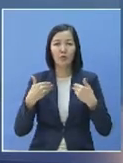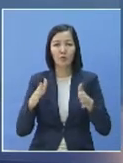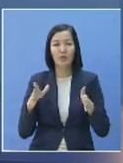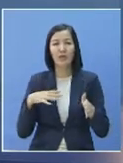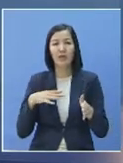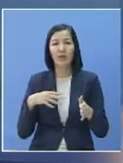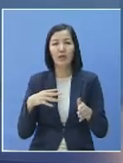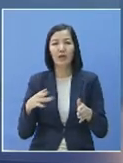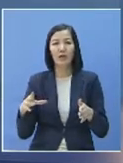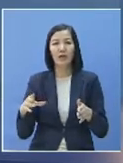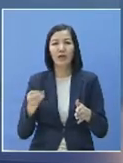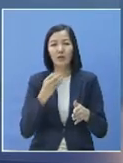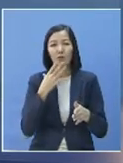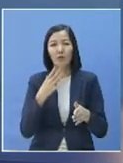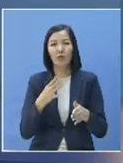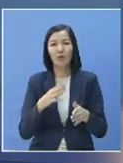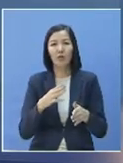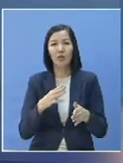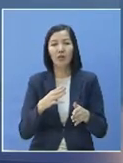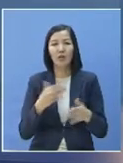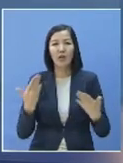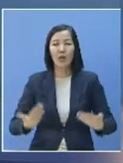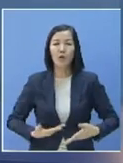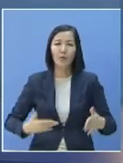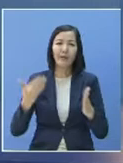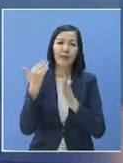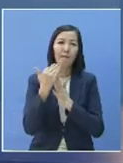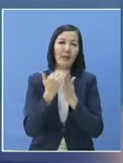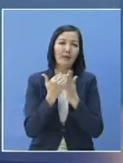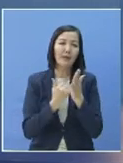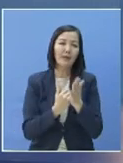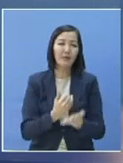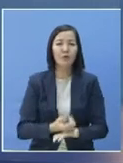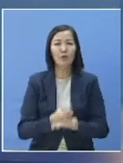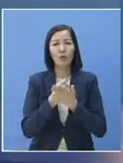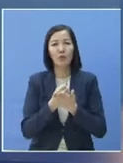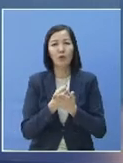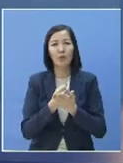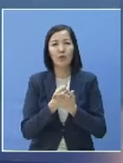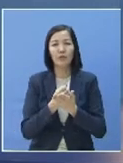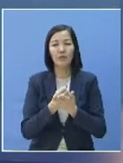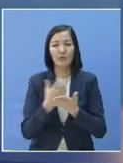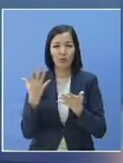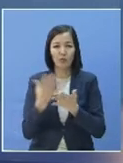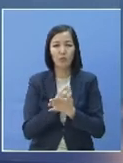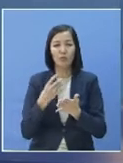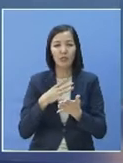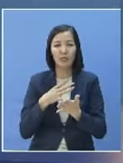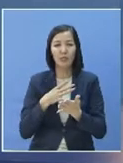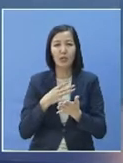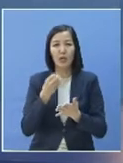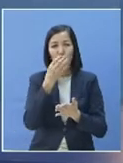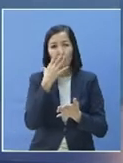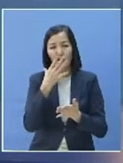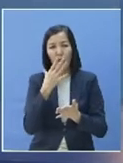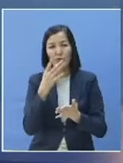жетістікке күншығыс елінің шөп тамыратты әлеуметтік бастамаларын қолдау бағдарламасы аясында қол жеткізді. Осыған орай